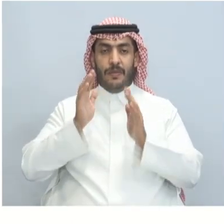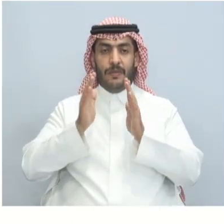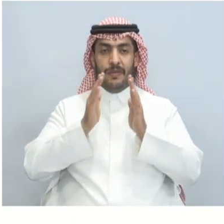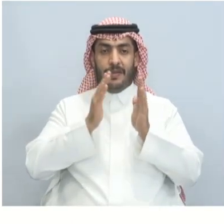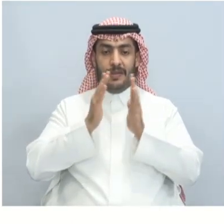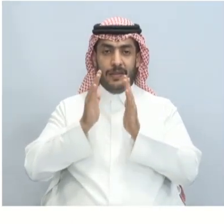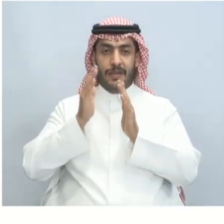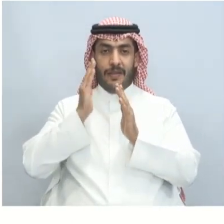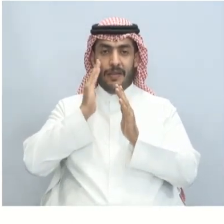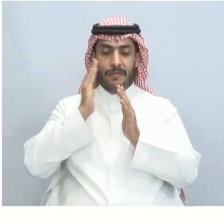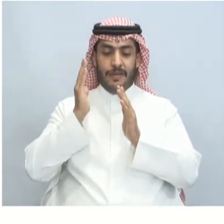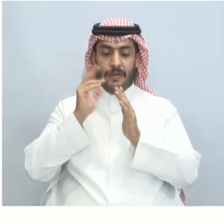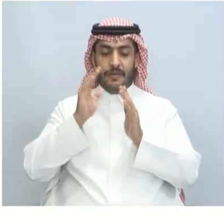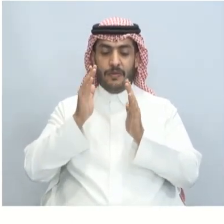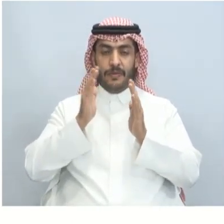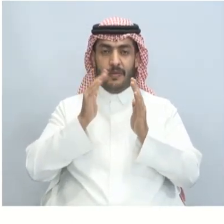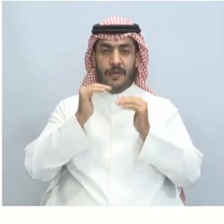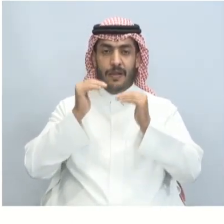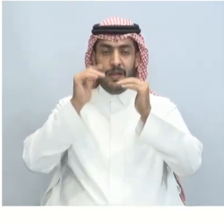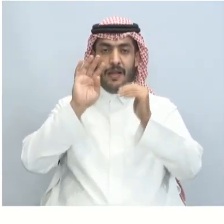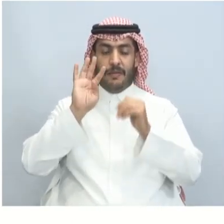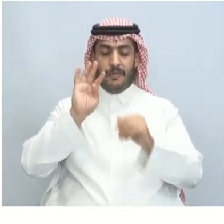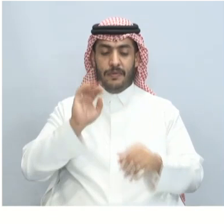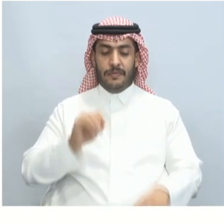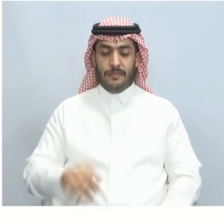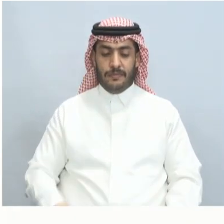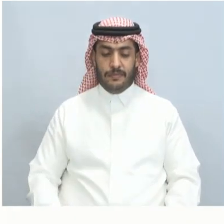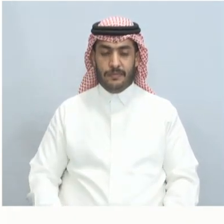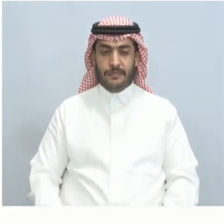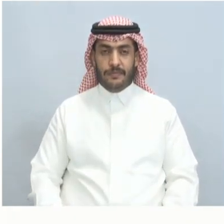وحدات الى اليمين واربع وحدات الى